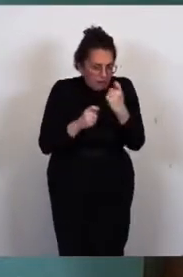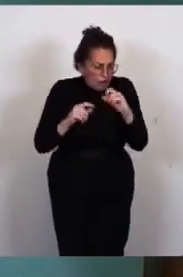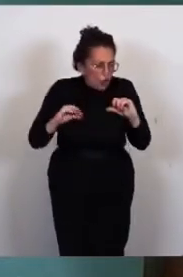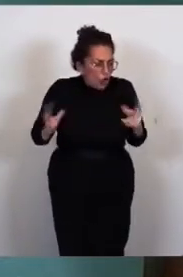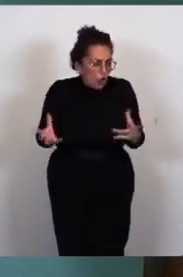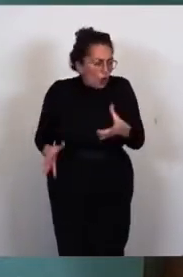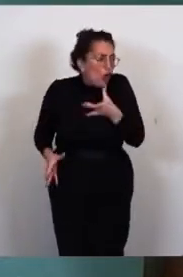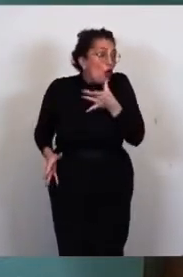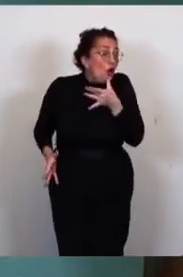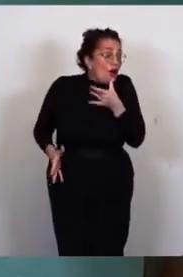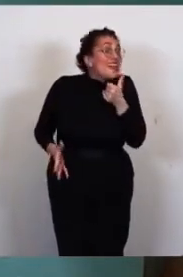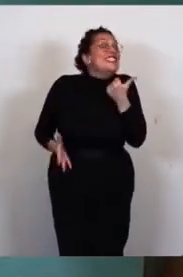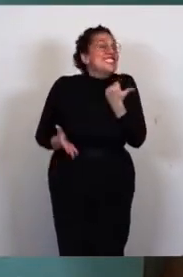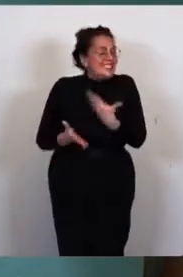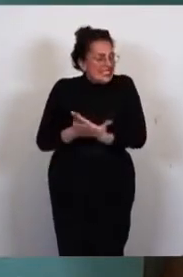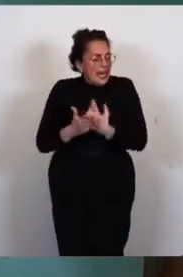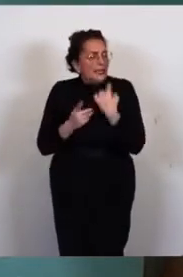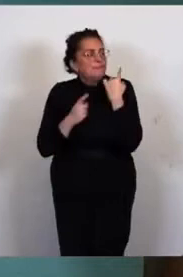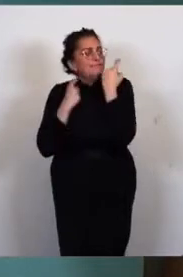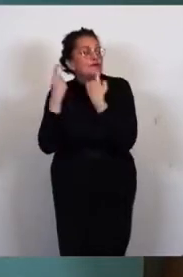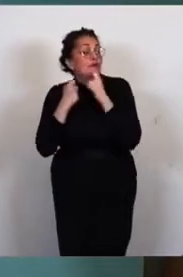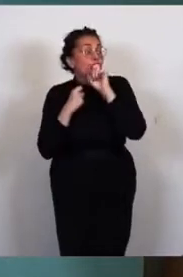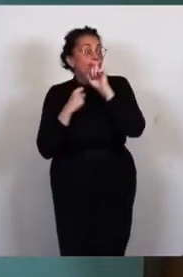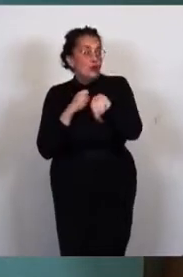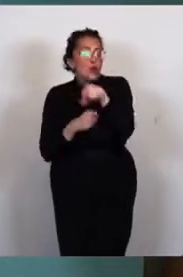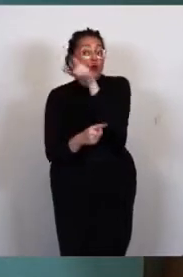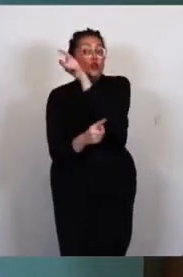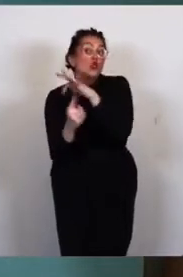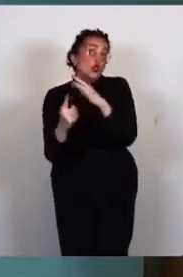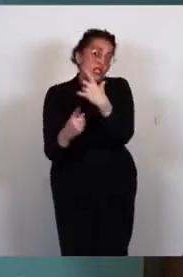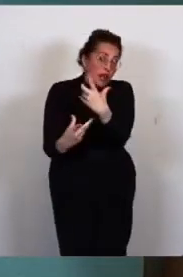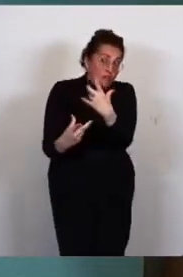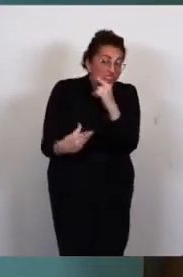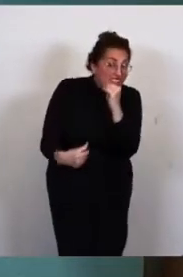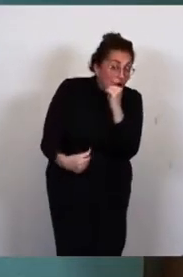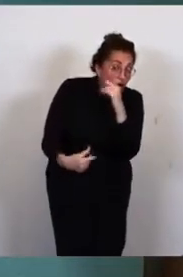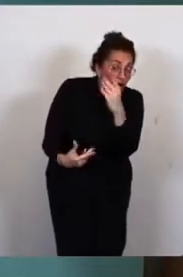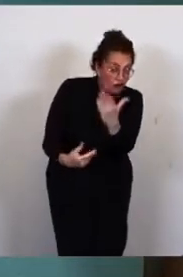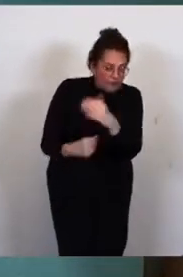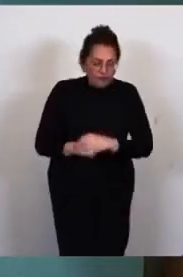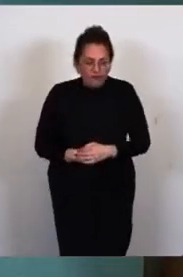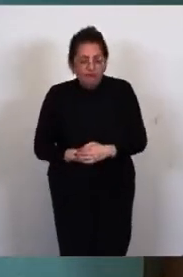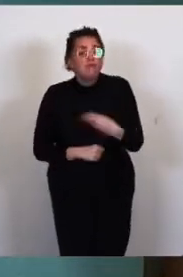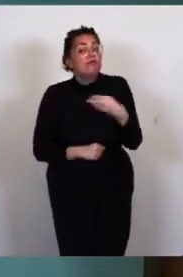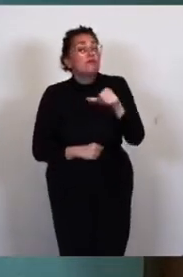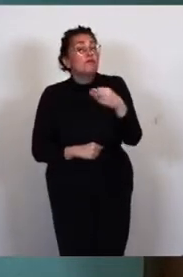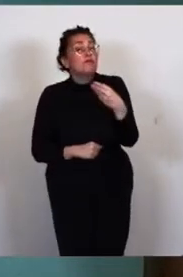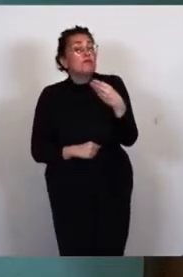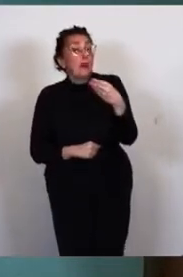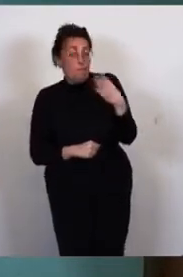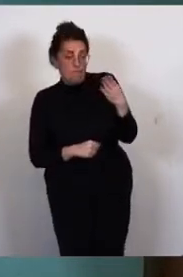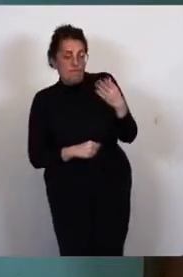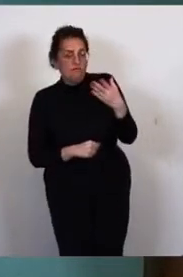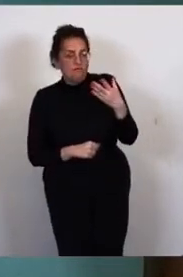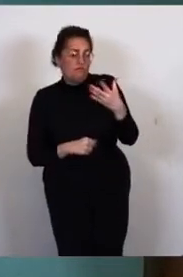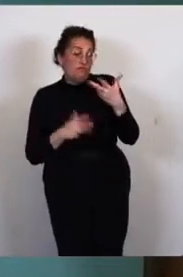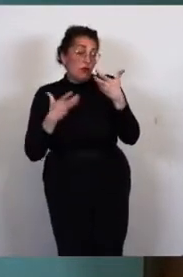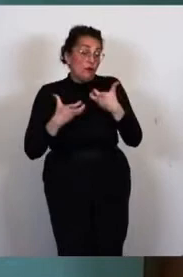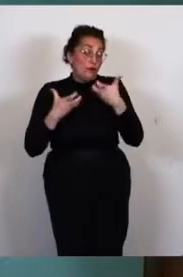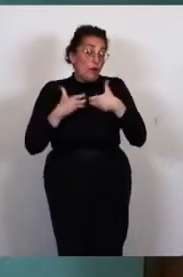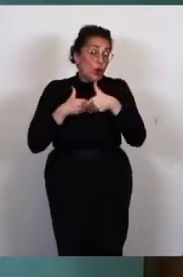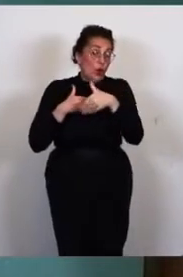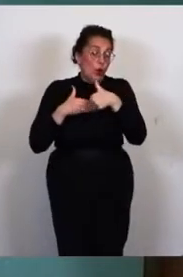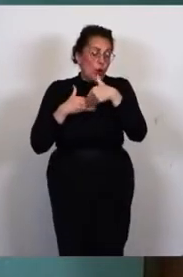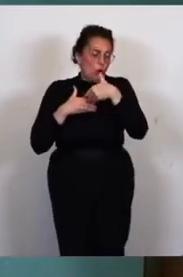sur ce point-là. Et de la même manière, sur les MAM, on a demandé aux bailleurs sociaux on va demander, pour être précis, aux bailleurs